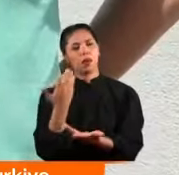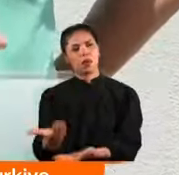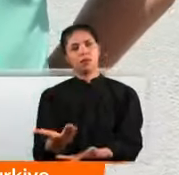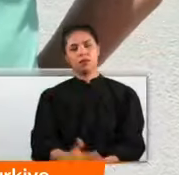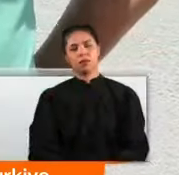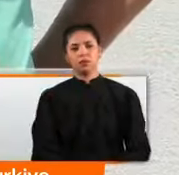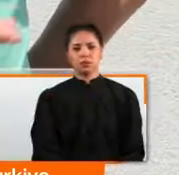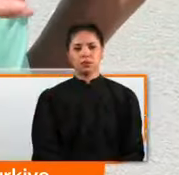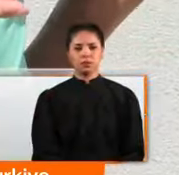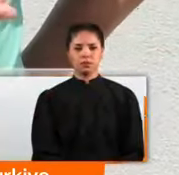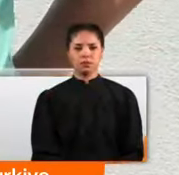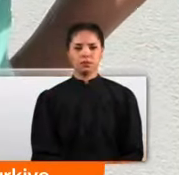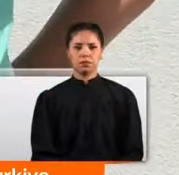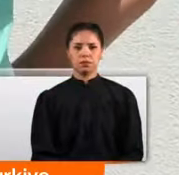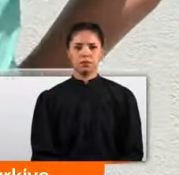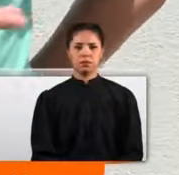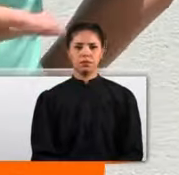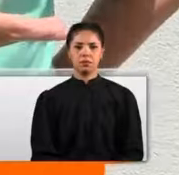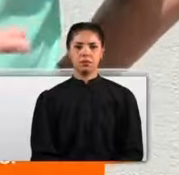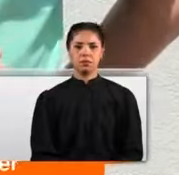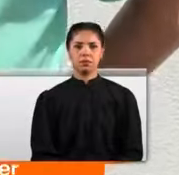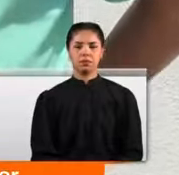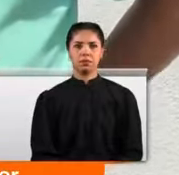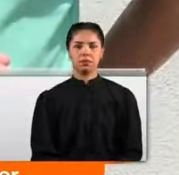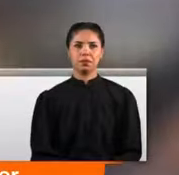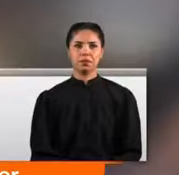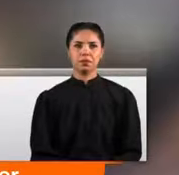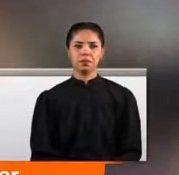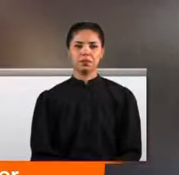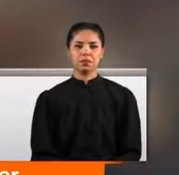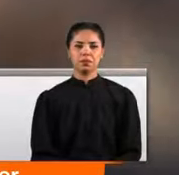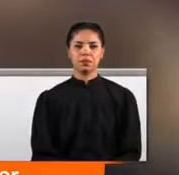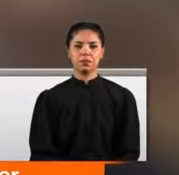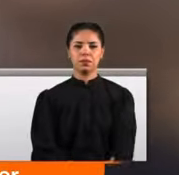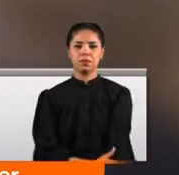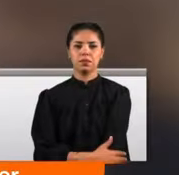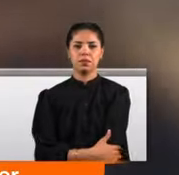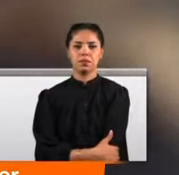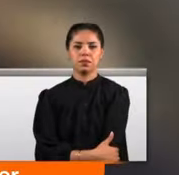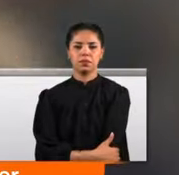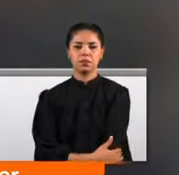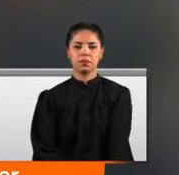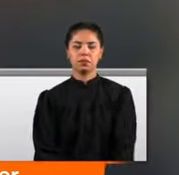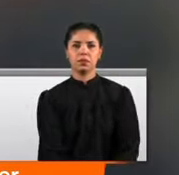Ben arkadaşa yumruk atmış, öğretmenler odasını dağıtmış, masalar, sandalyeler kırılmış.